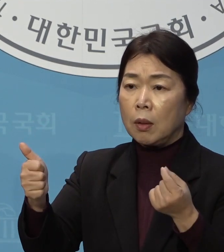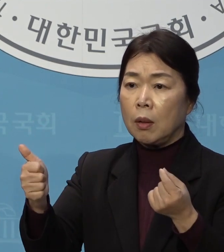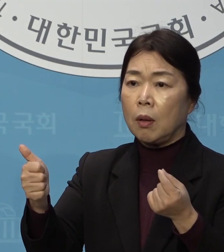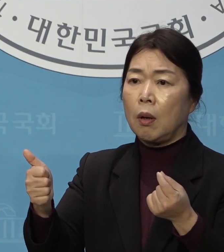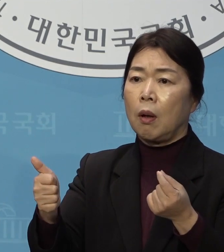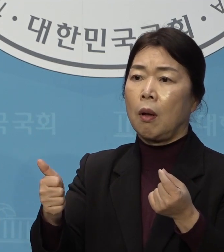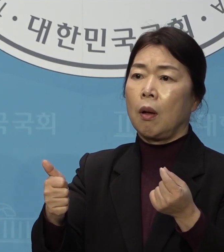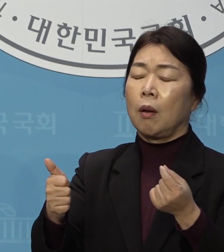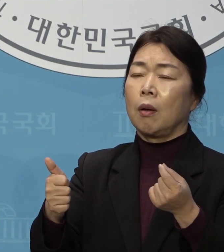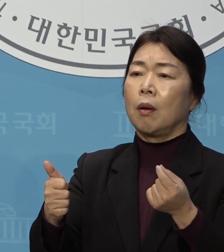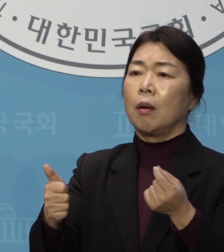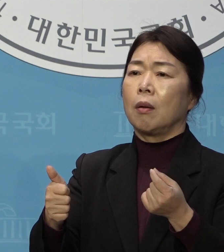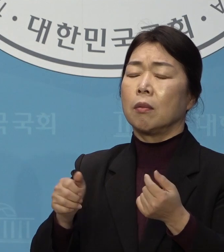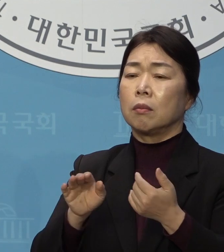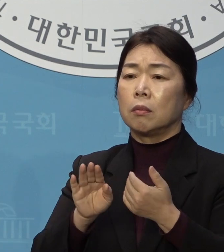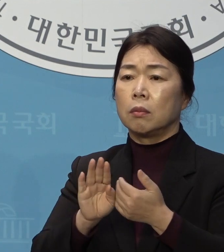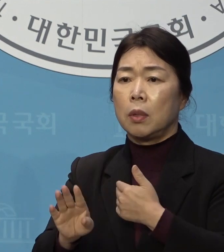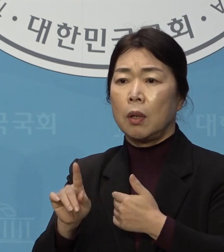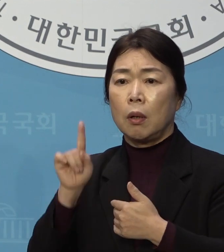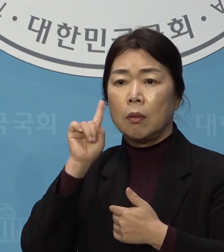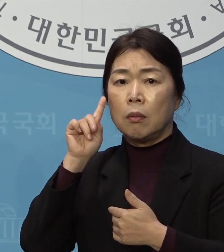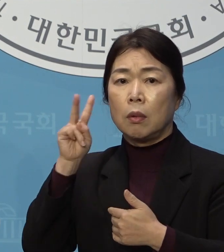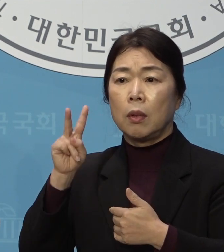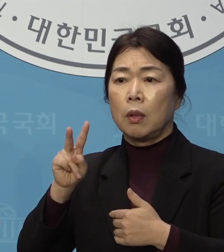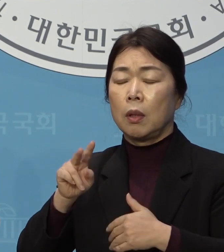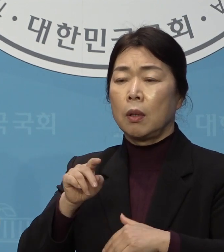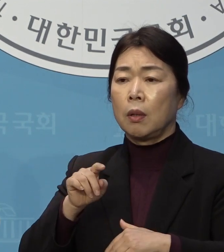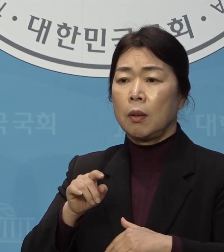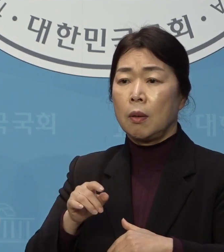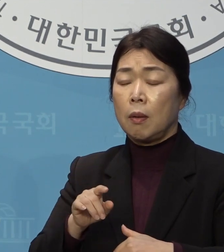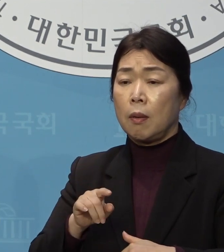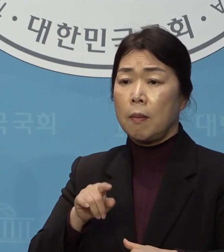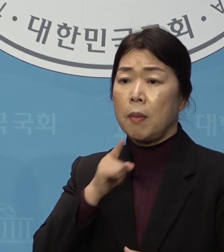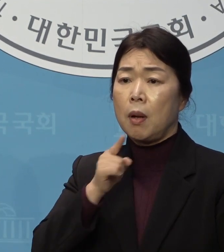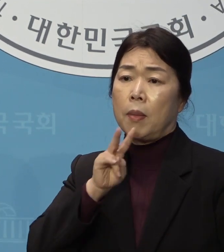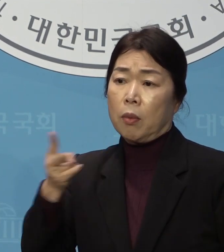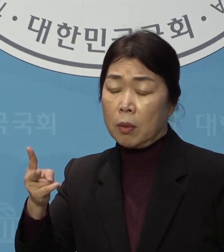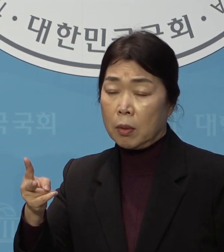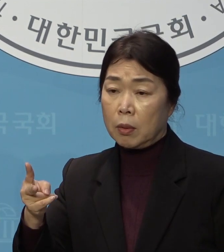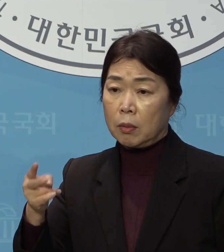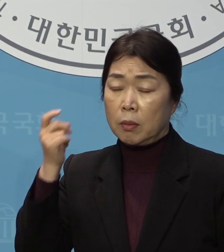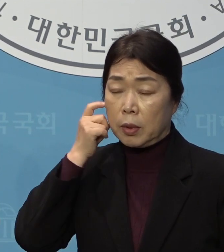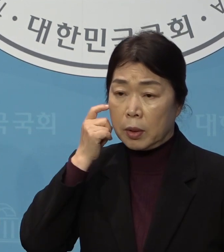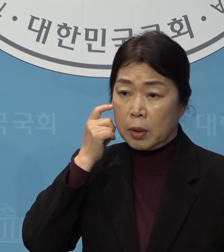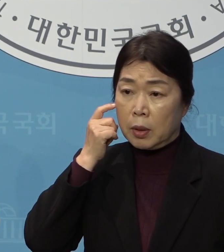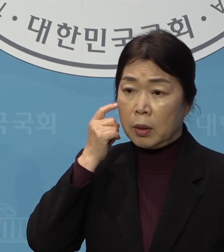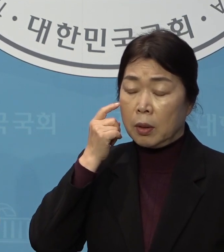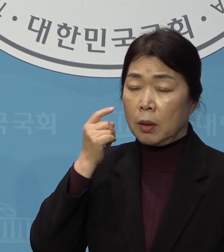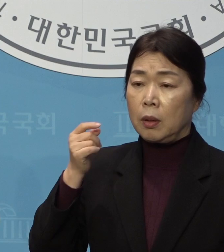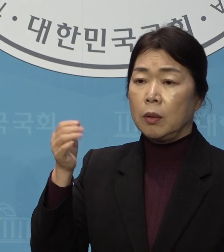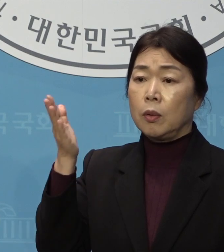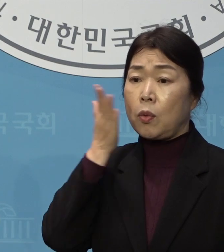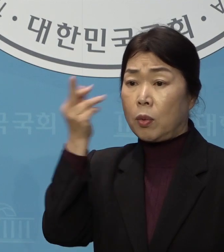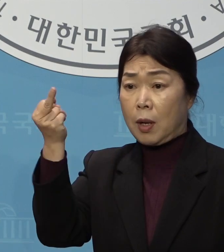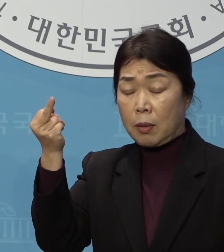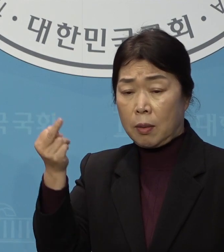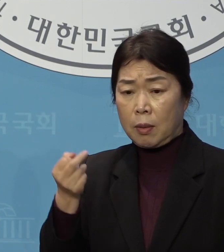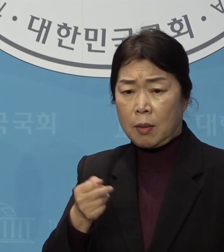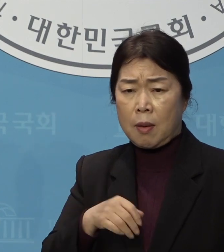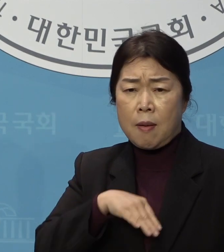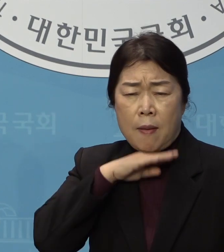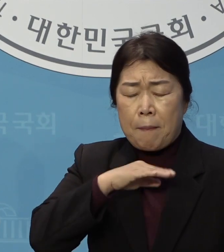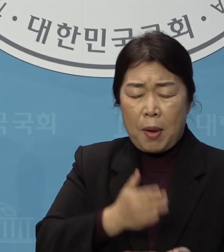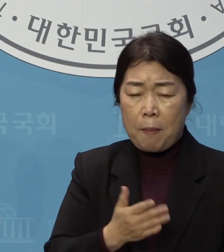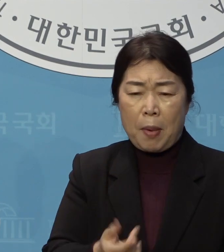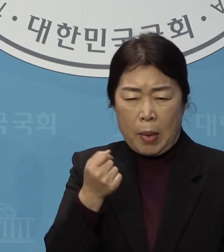수없음 독다음 말 이었습니까 아니면 용산에서 하루도 더 밀을 수